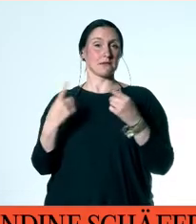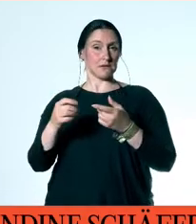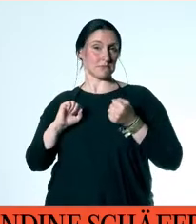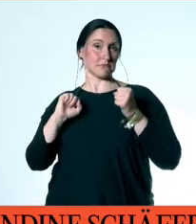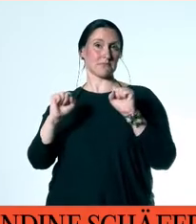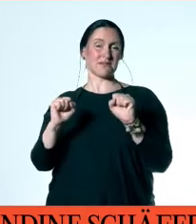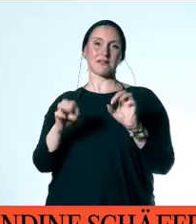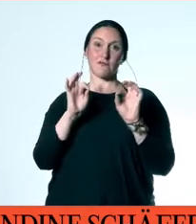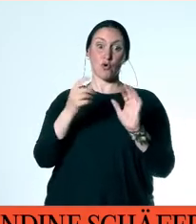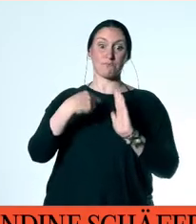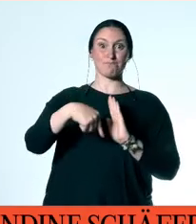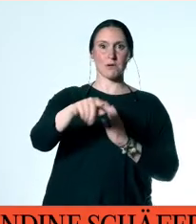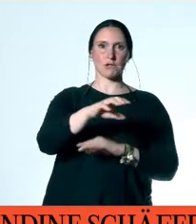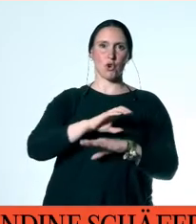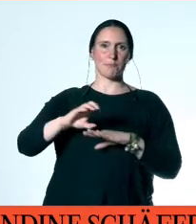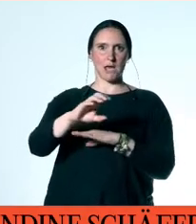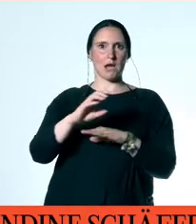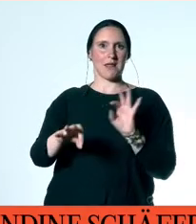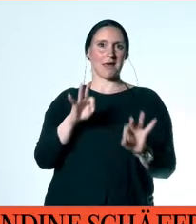Bewegungen wie die, an denen Marea